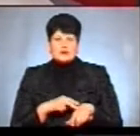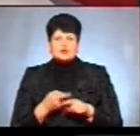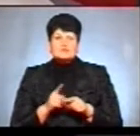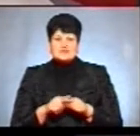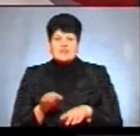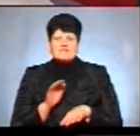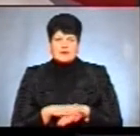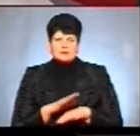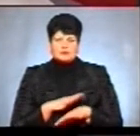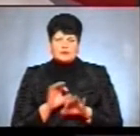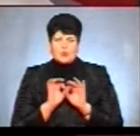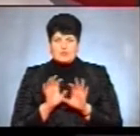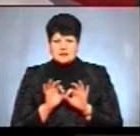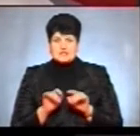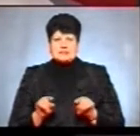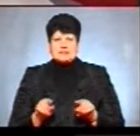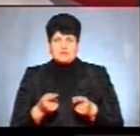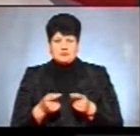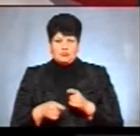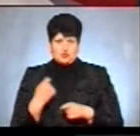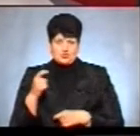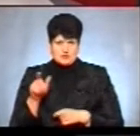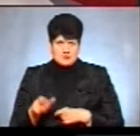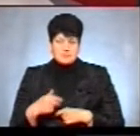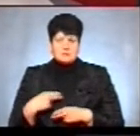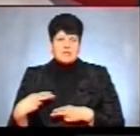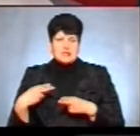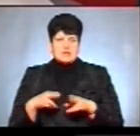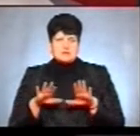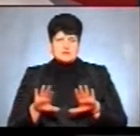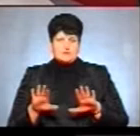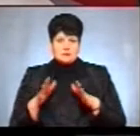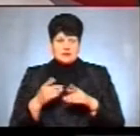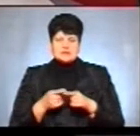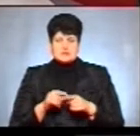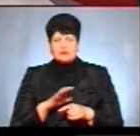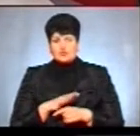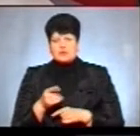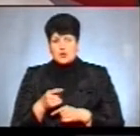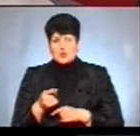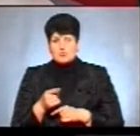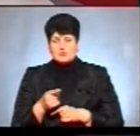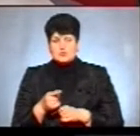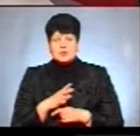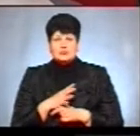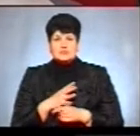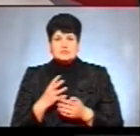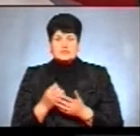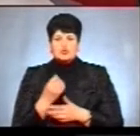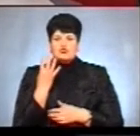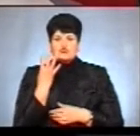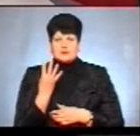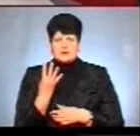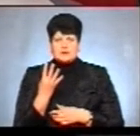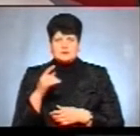ними описаний і затримані порушники. Після чого ми прибули на місце події, це було в Тернополі, і були виявлені 4 громадянина,